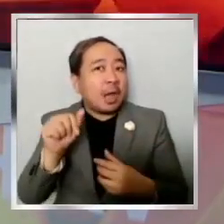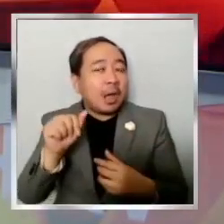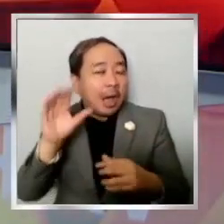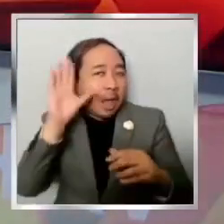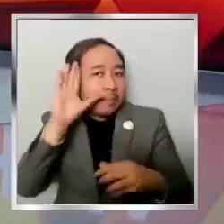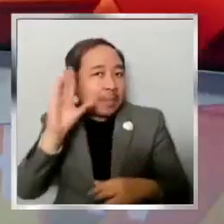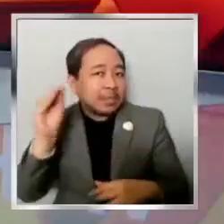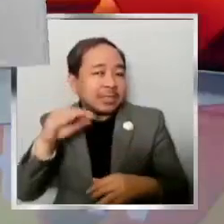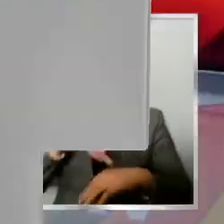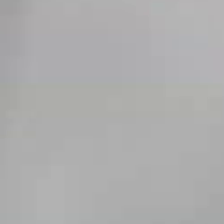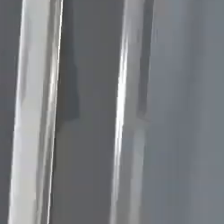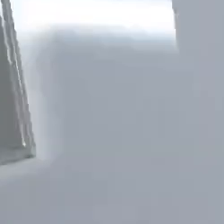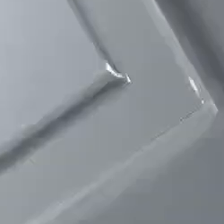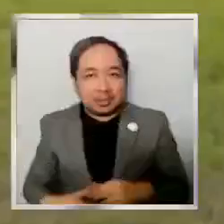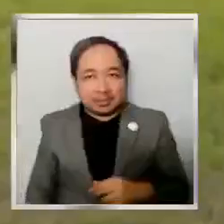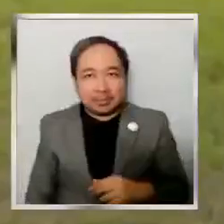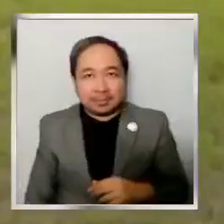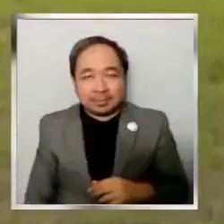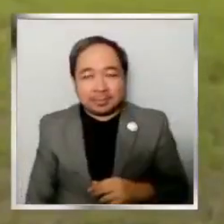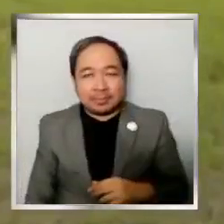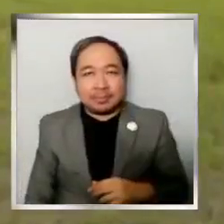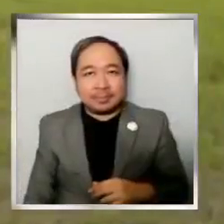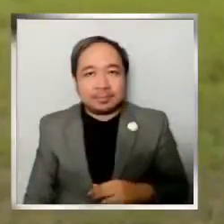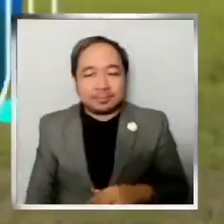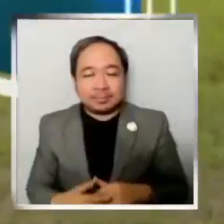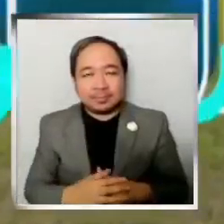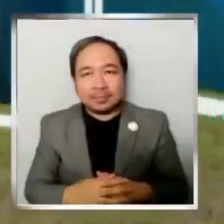at Lars Santiago.